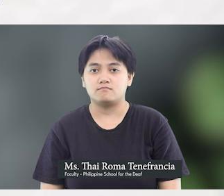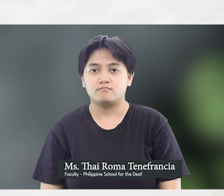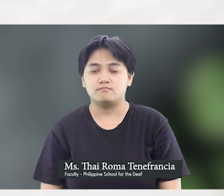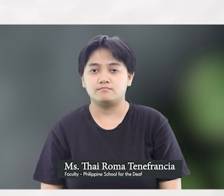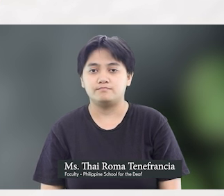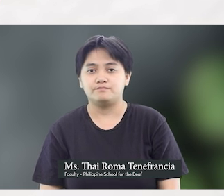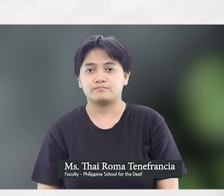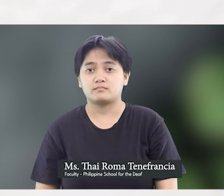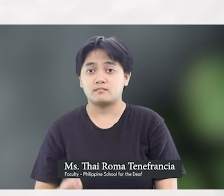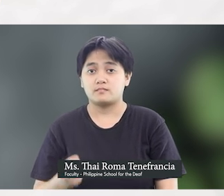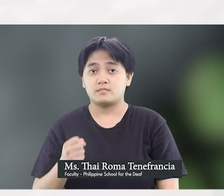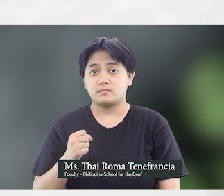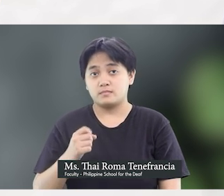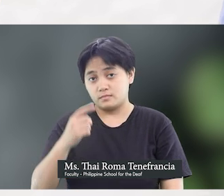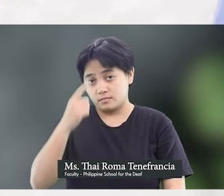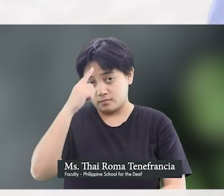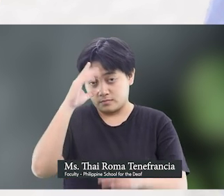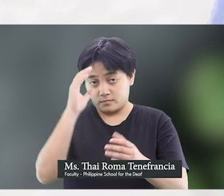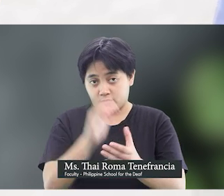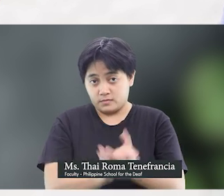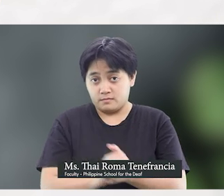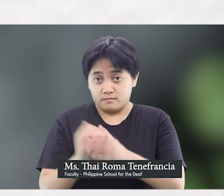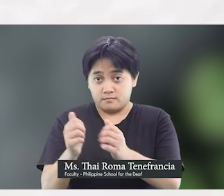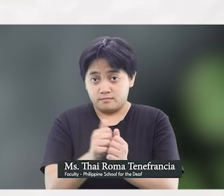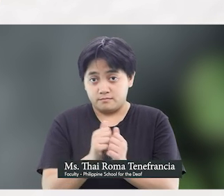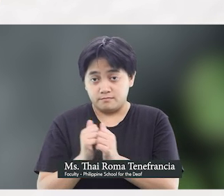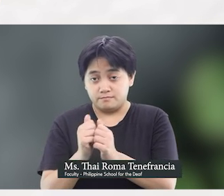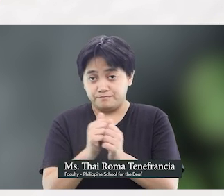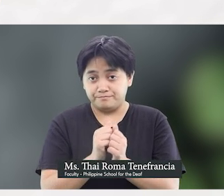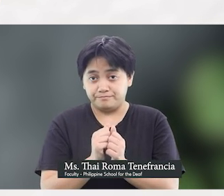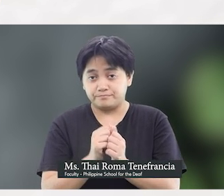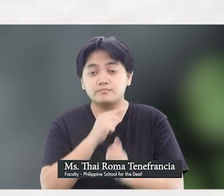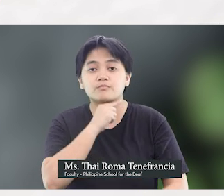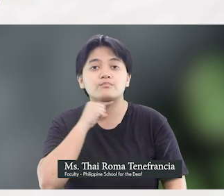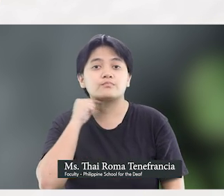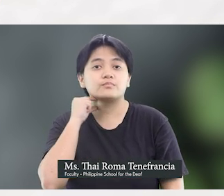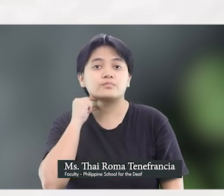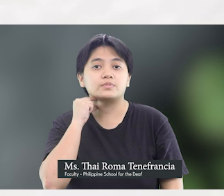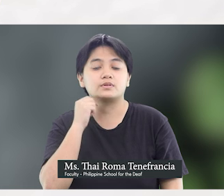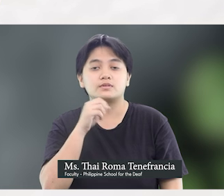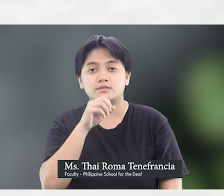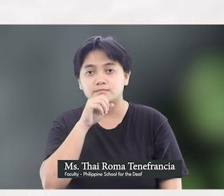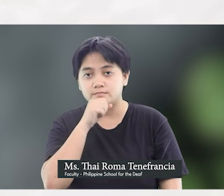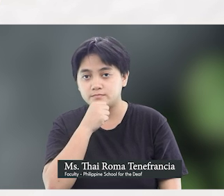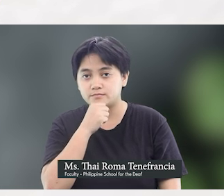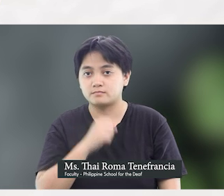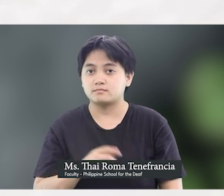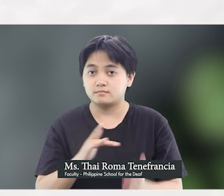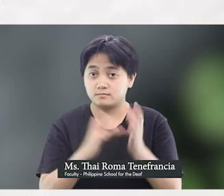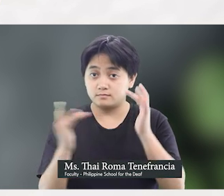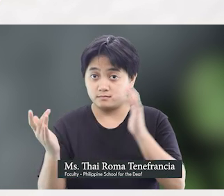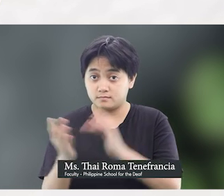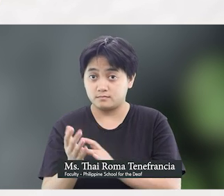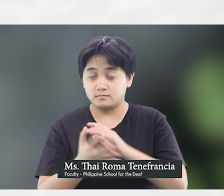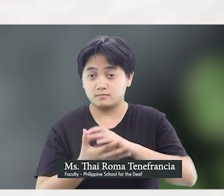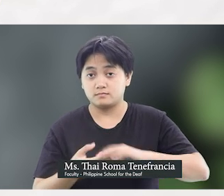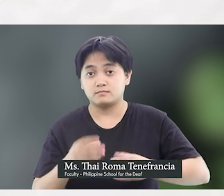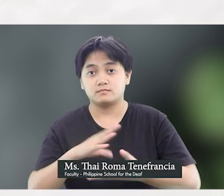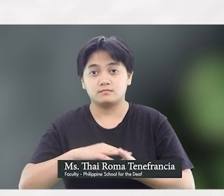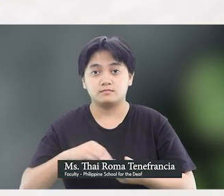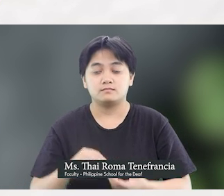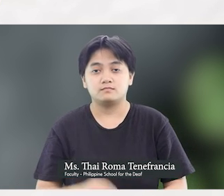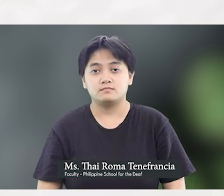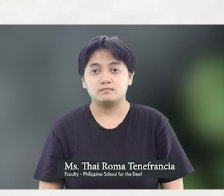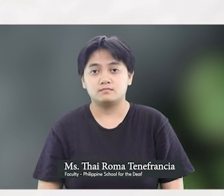krimen. Mga kapanalig, ang mga punong pari at matatanda ng bayan ang pinatutungkulan ni Jesus